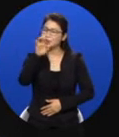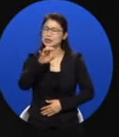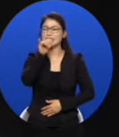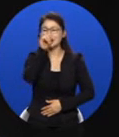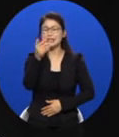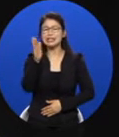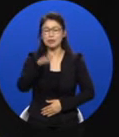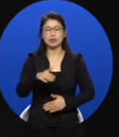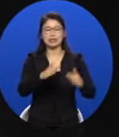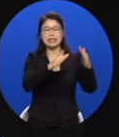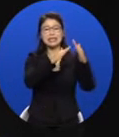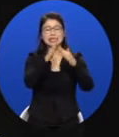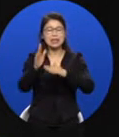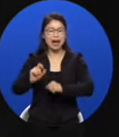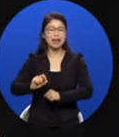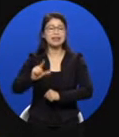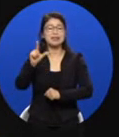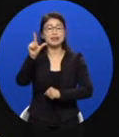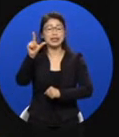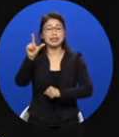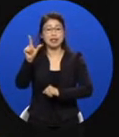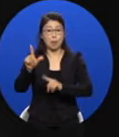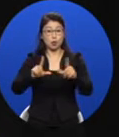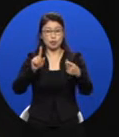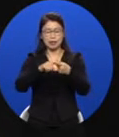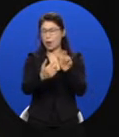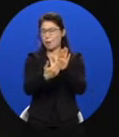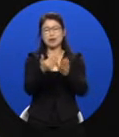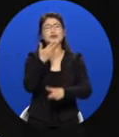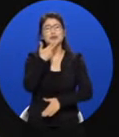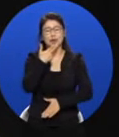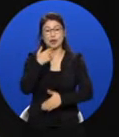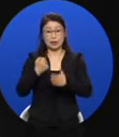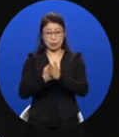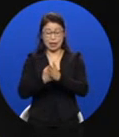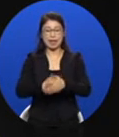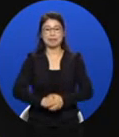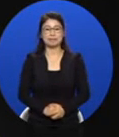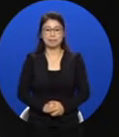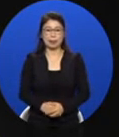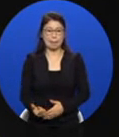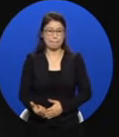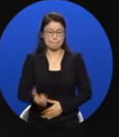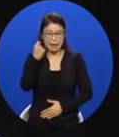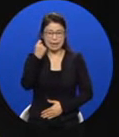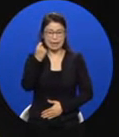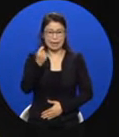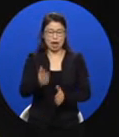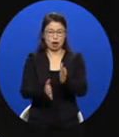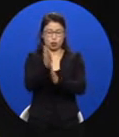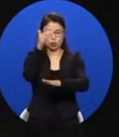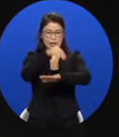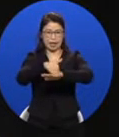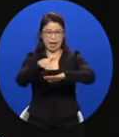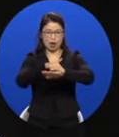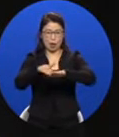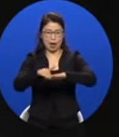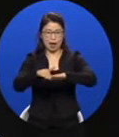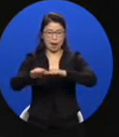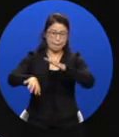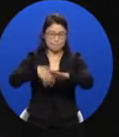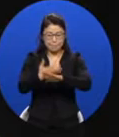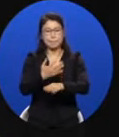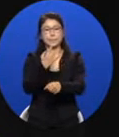간에 들어오는 이주민 막을 수는 없지 않겠습니까? 그래서 빨리 도시 계획을 좀